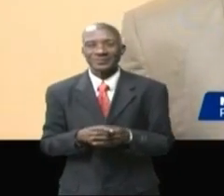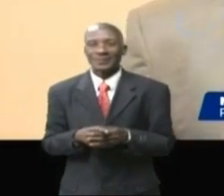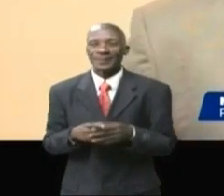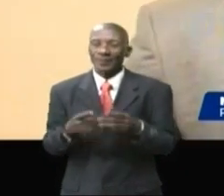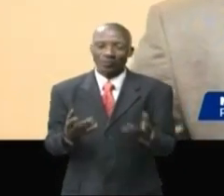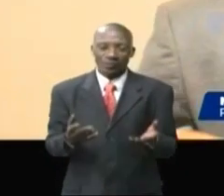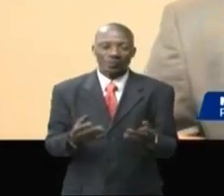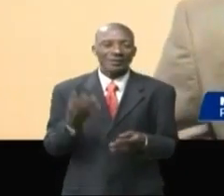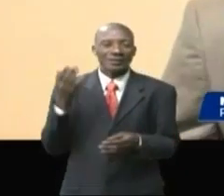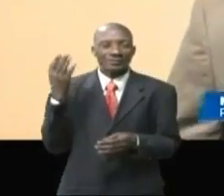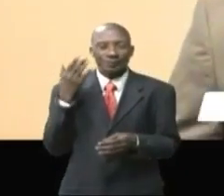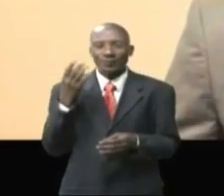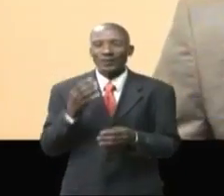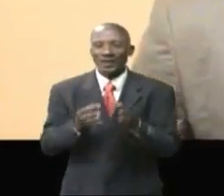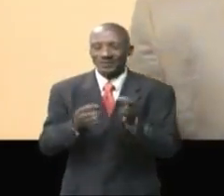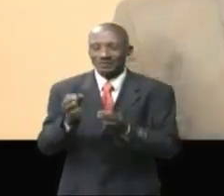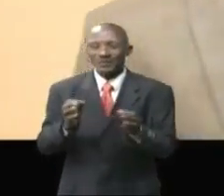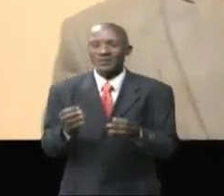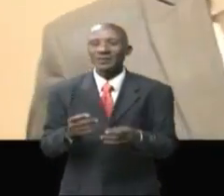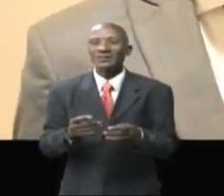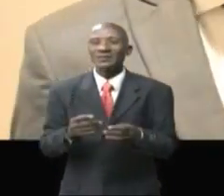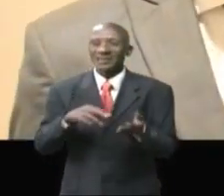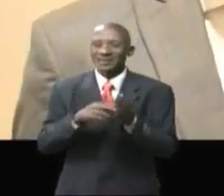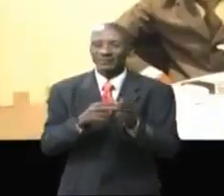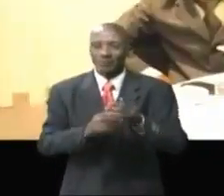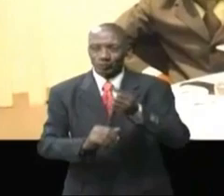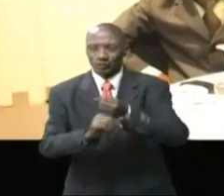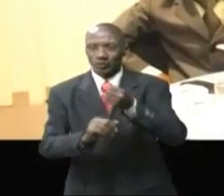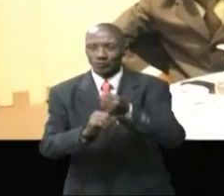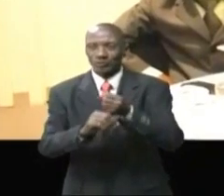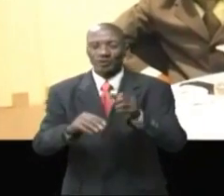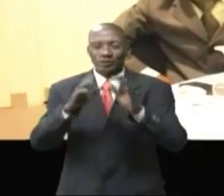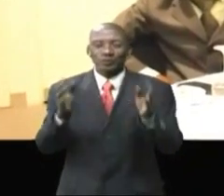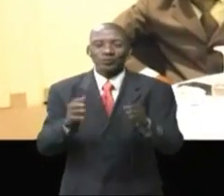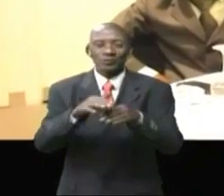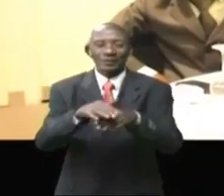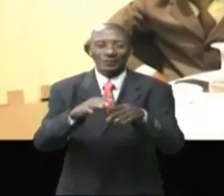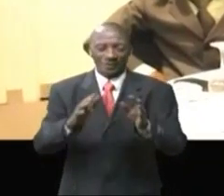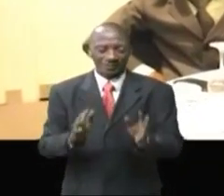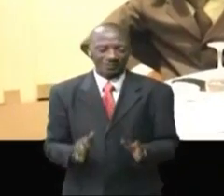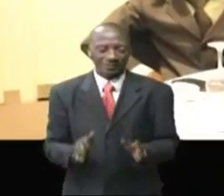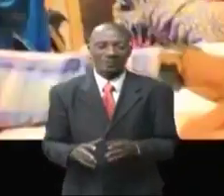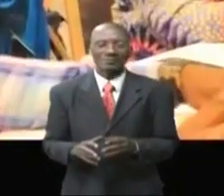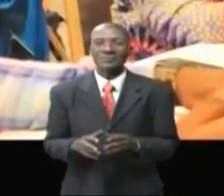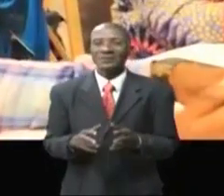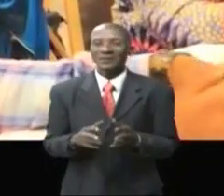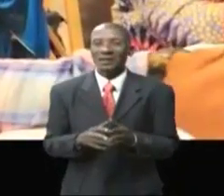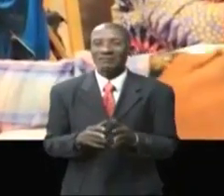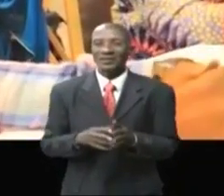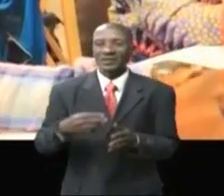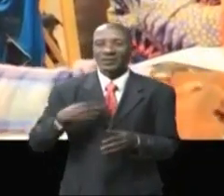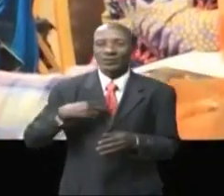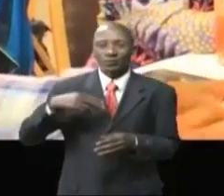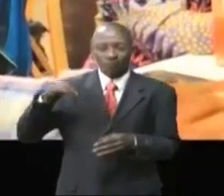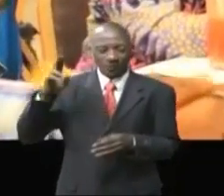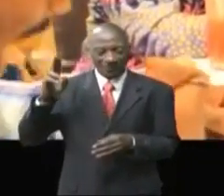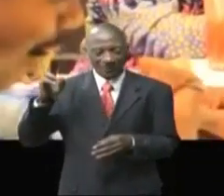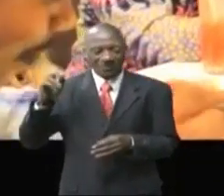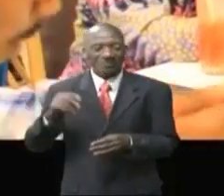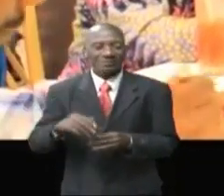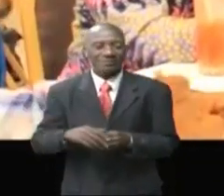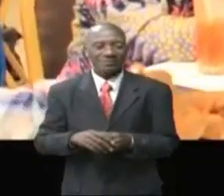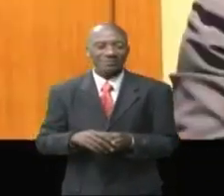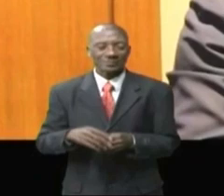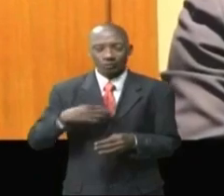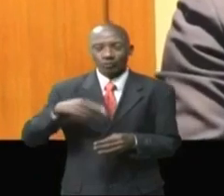l'importance et la nécessité de l'unité du corps de Christ. Le Full Gospel est un rassemblement international des chrétiens laïcs de tous